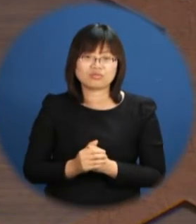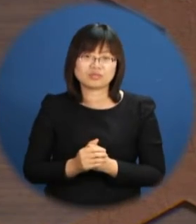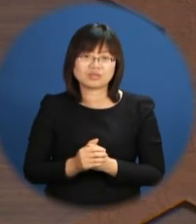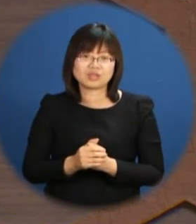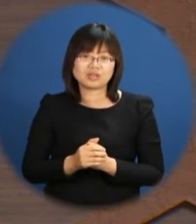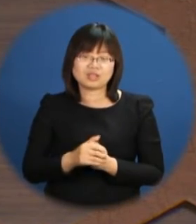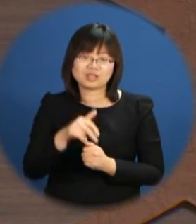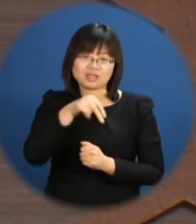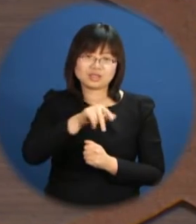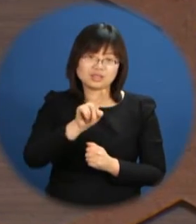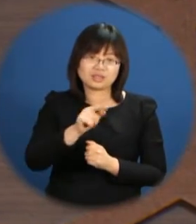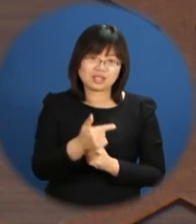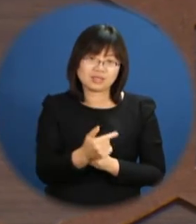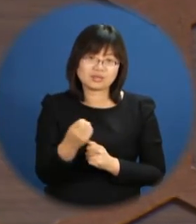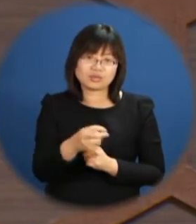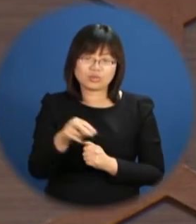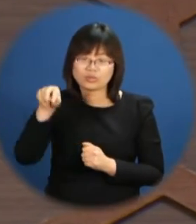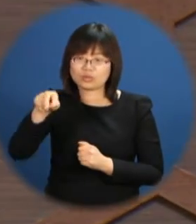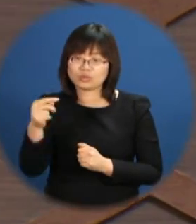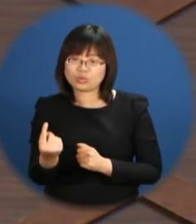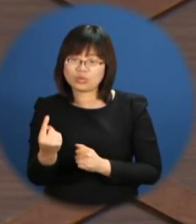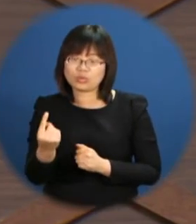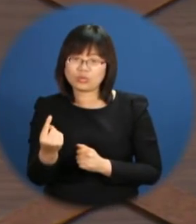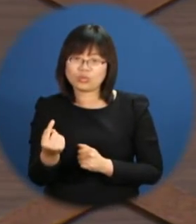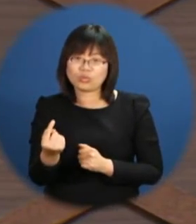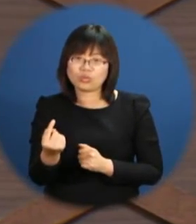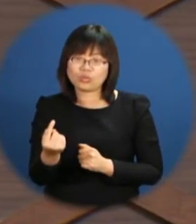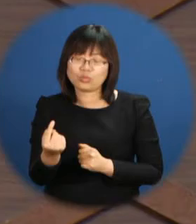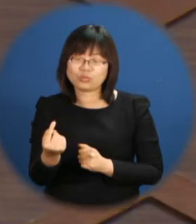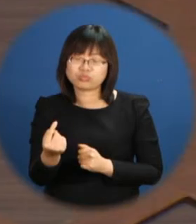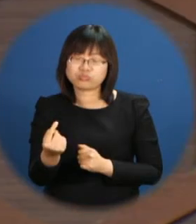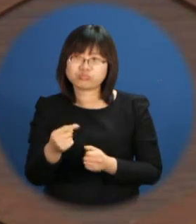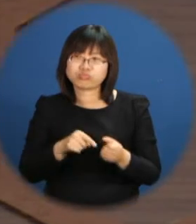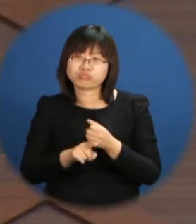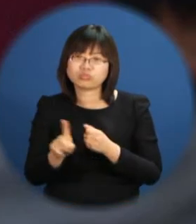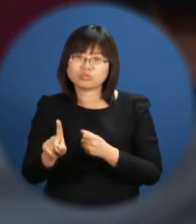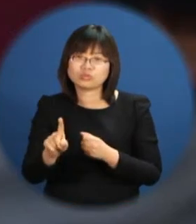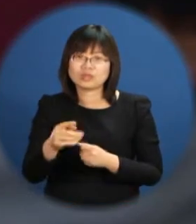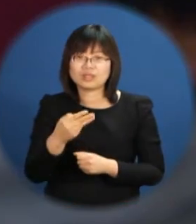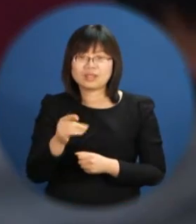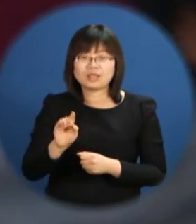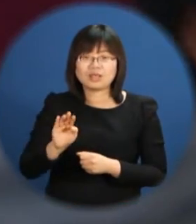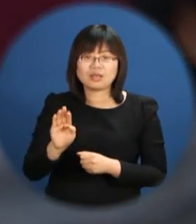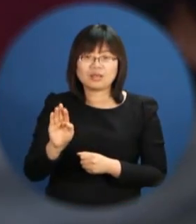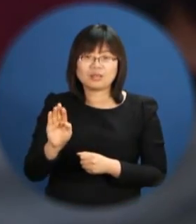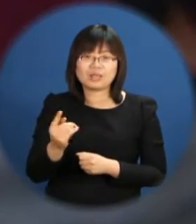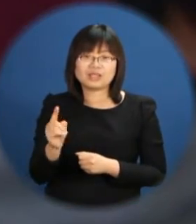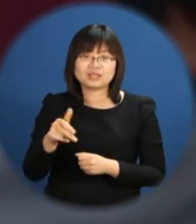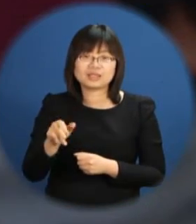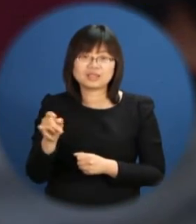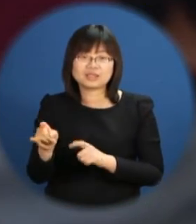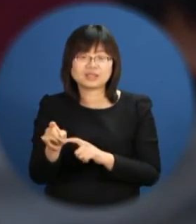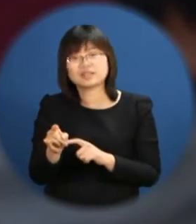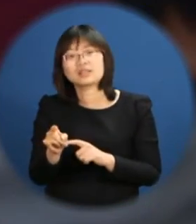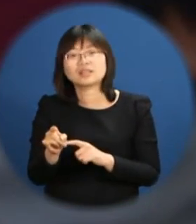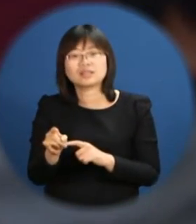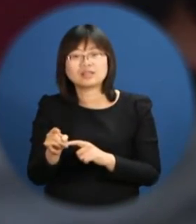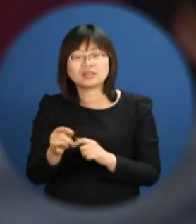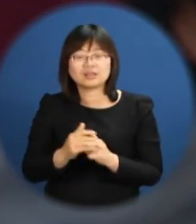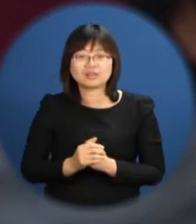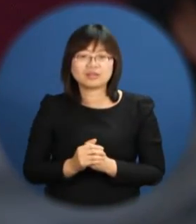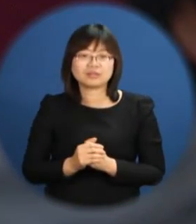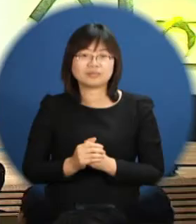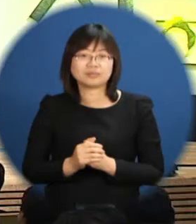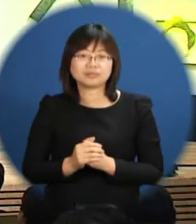사나 하고 산소 랑 무슨 상관이냐 그 이유는 라바 지에는 산에 예 시드에 이뤄낸 갖고